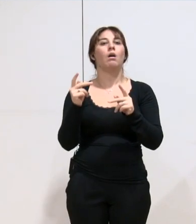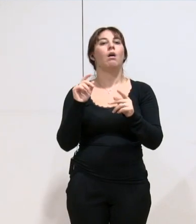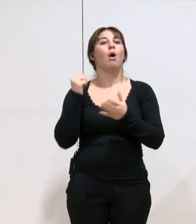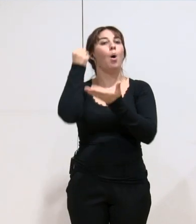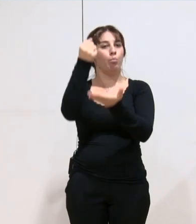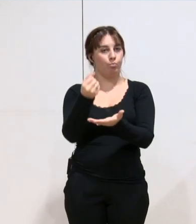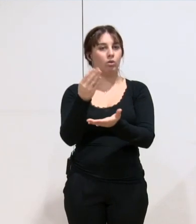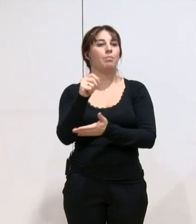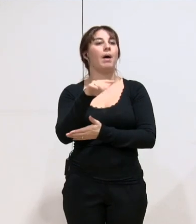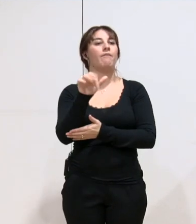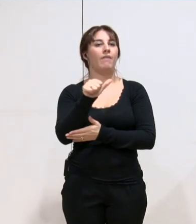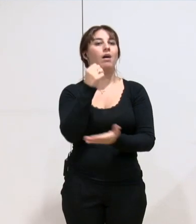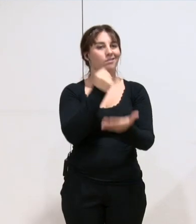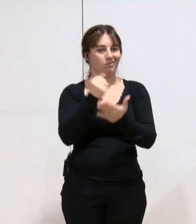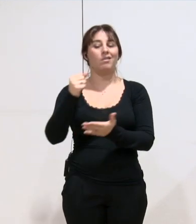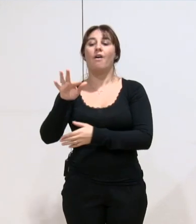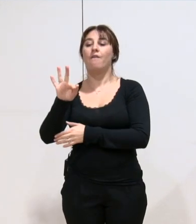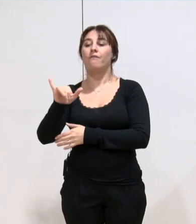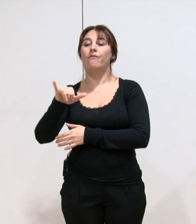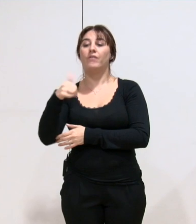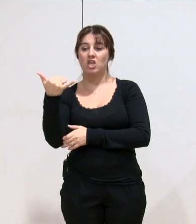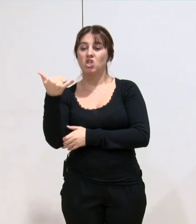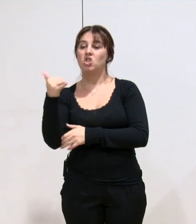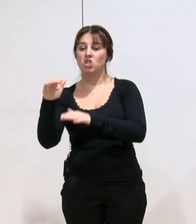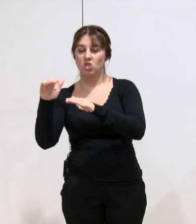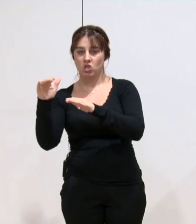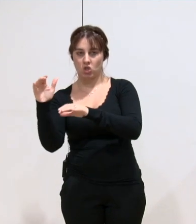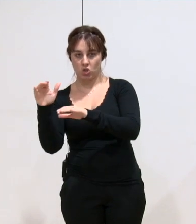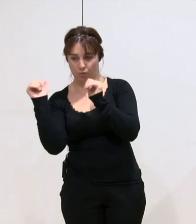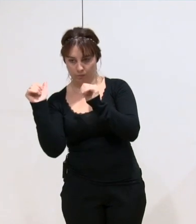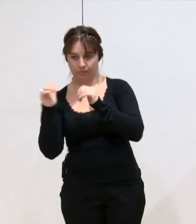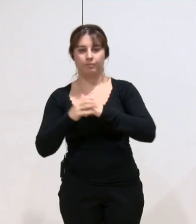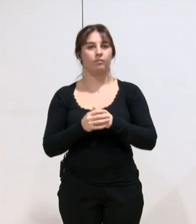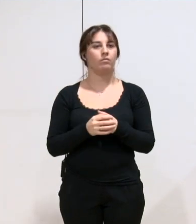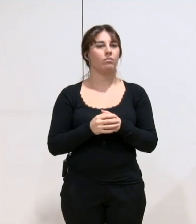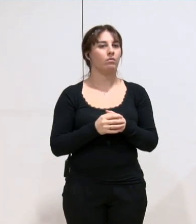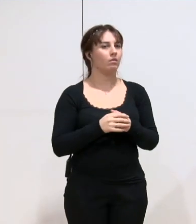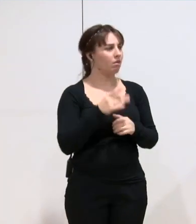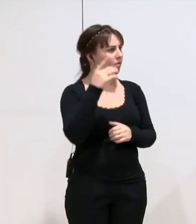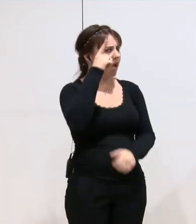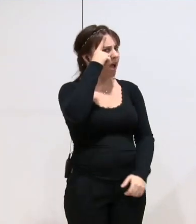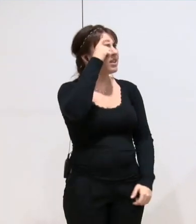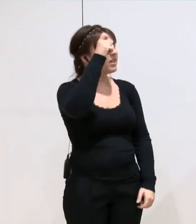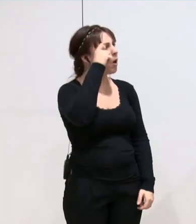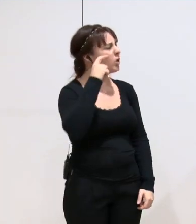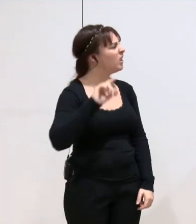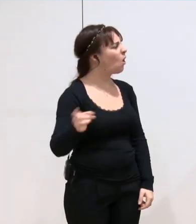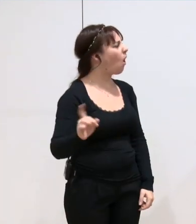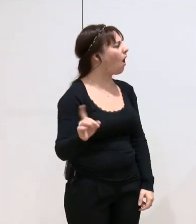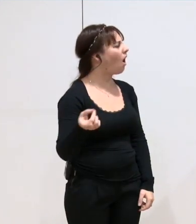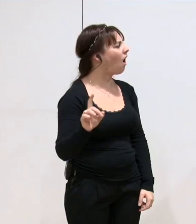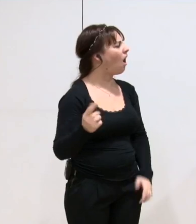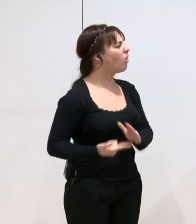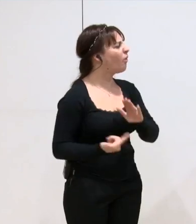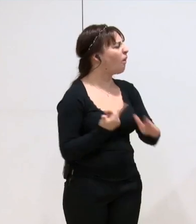BAFA, abstention sur le fonds initiative jeunesse des Républicains, UDI, Société Civile. C'était pas Sarkozy, ça, non? Non, pas, deux